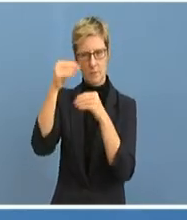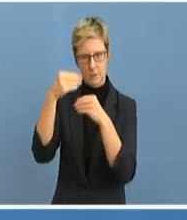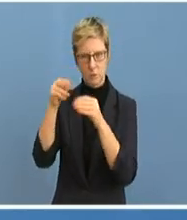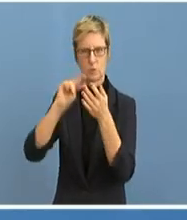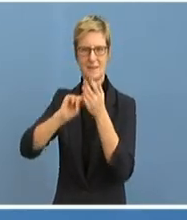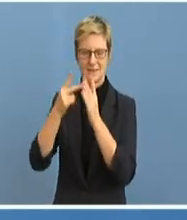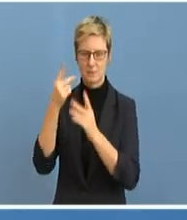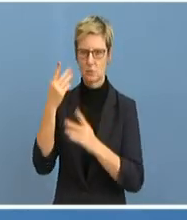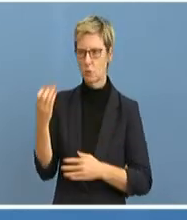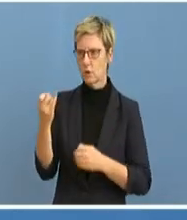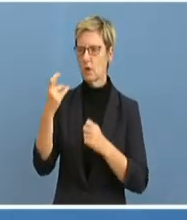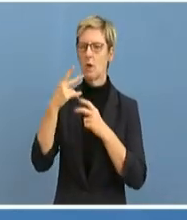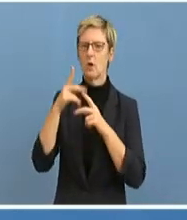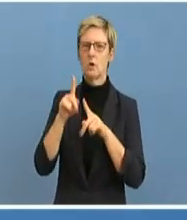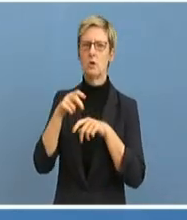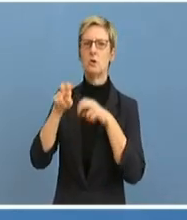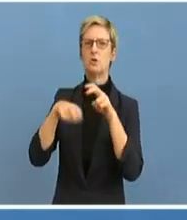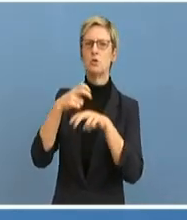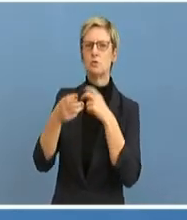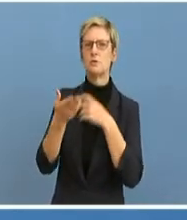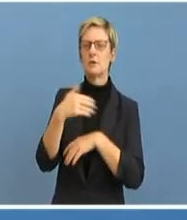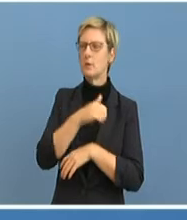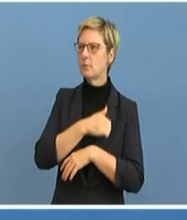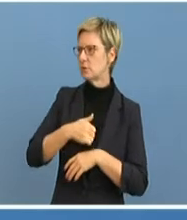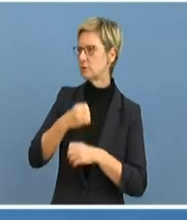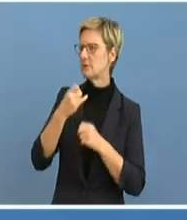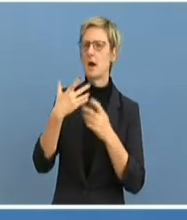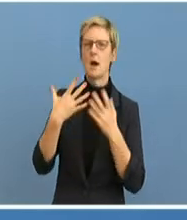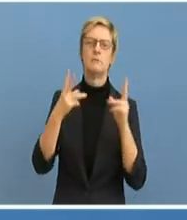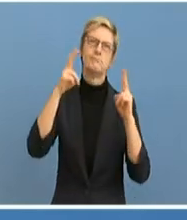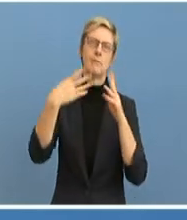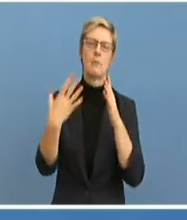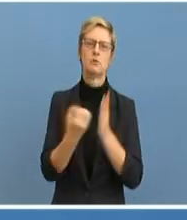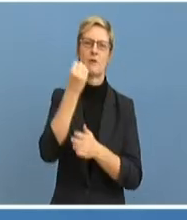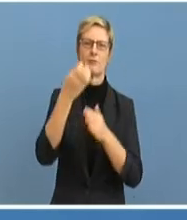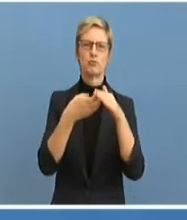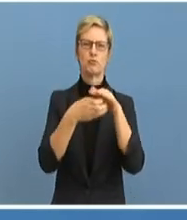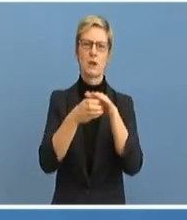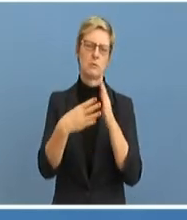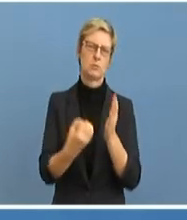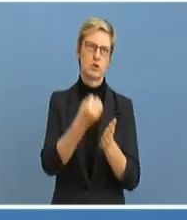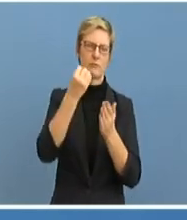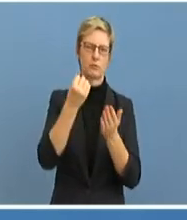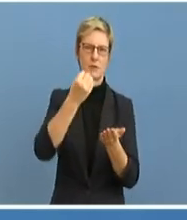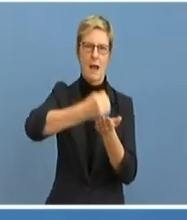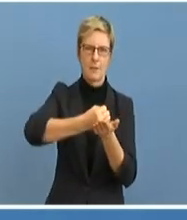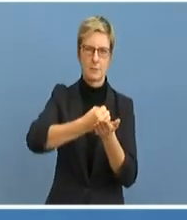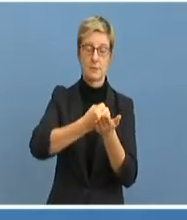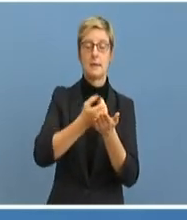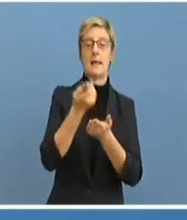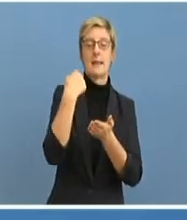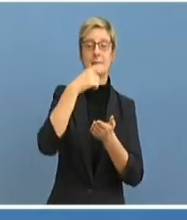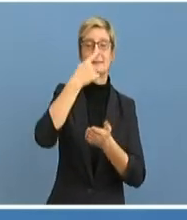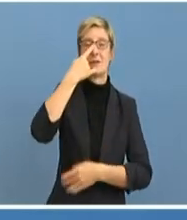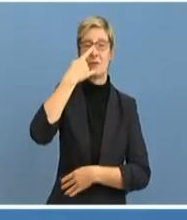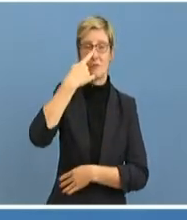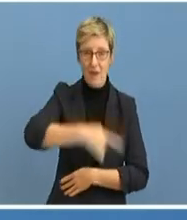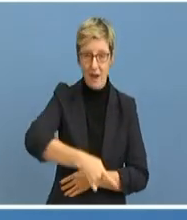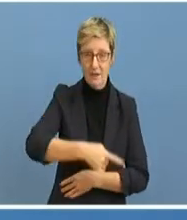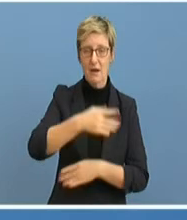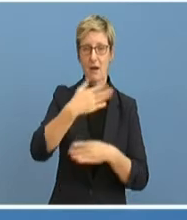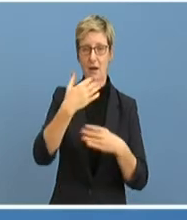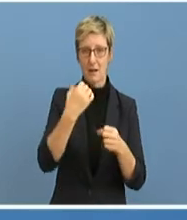und Nutzung der Bundeswehr, auch Beschaffungsstelle genannt, Beschaffungsamt, am Freitag aufgrund der